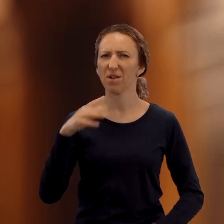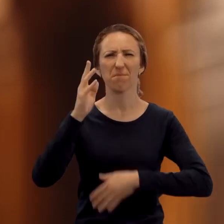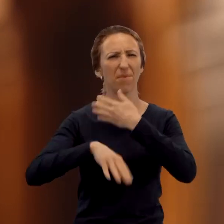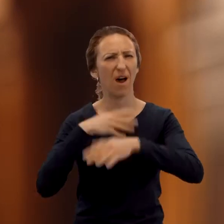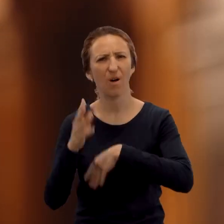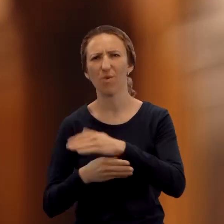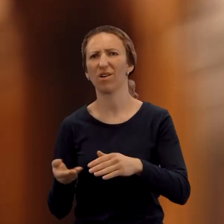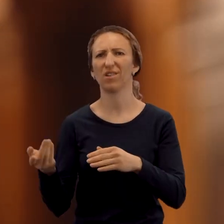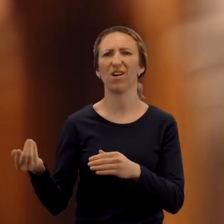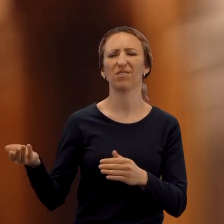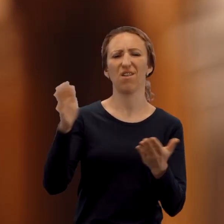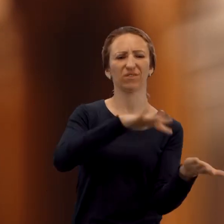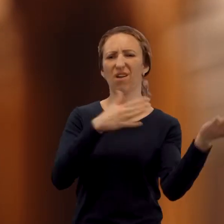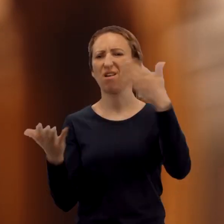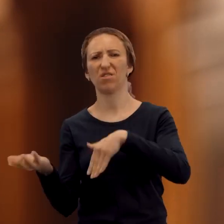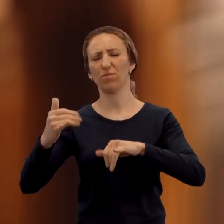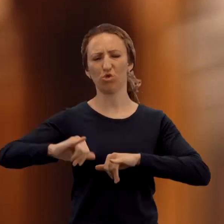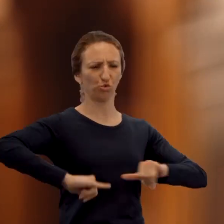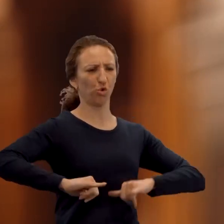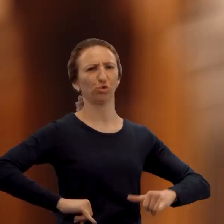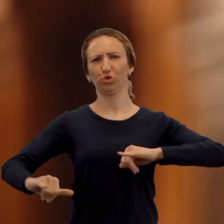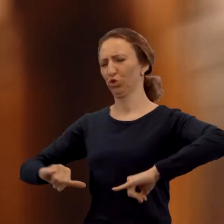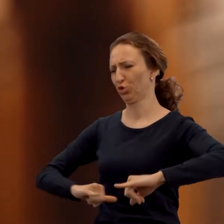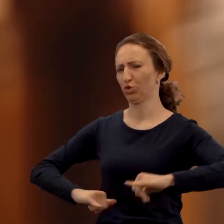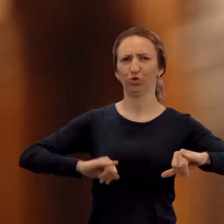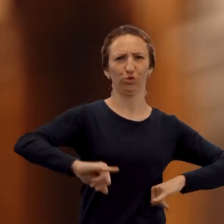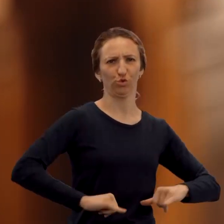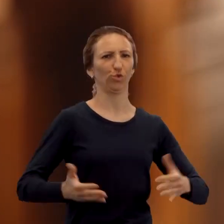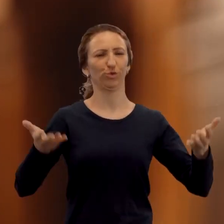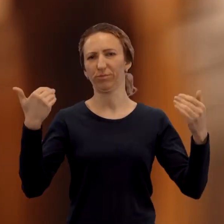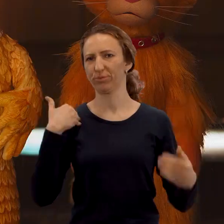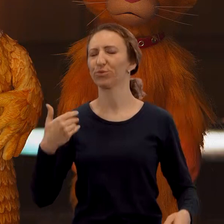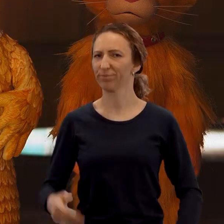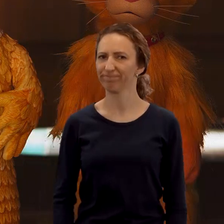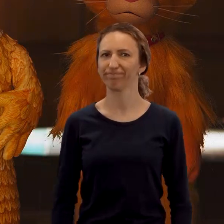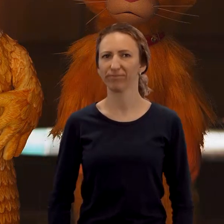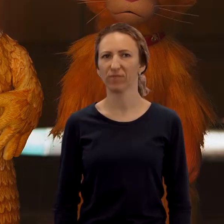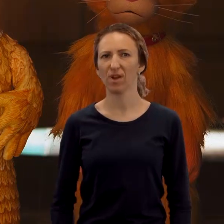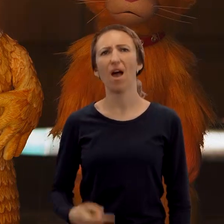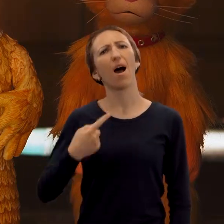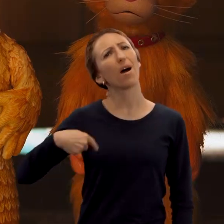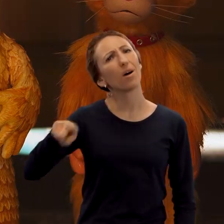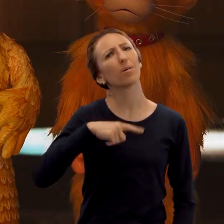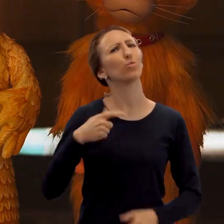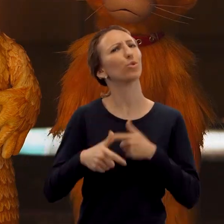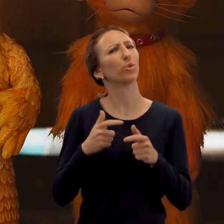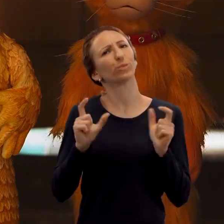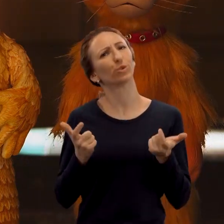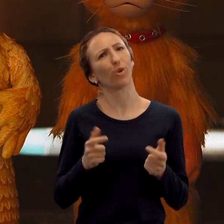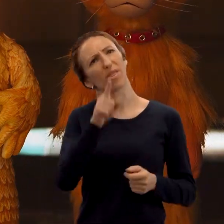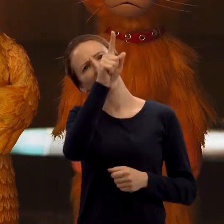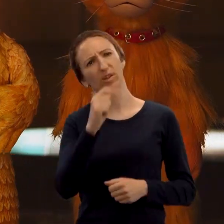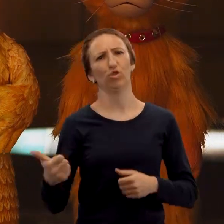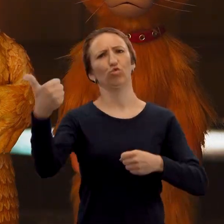widzicie Zrobił się tylko bałagan Bo każda z nich chciała rządzić To co mamy robić, ciociu?